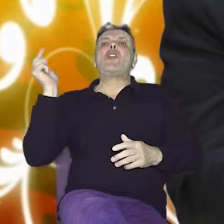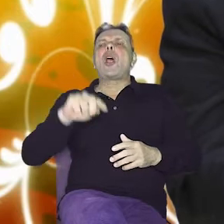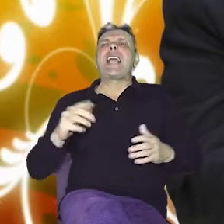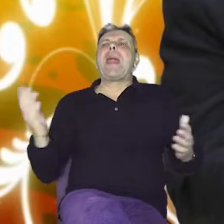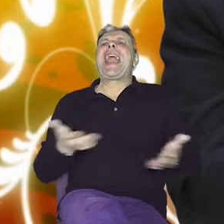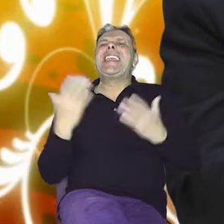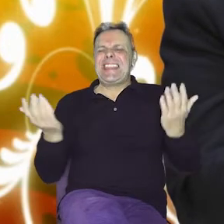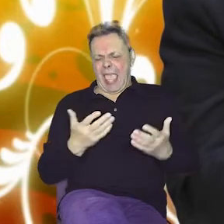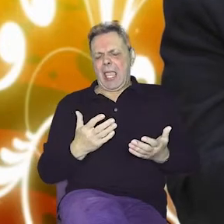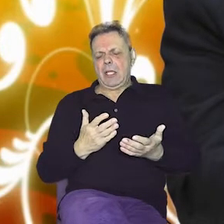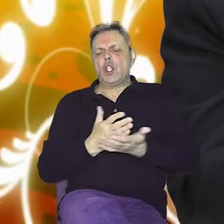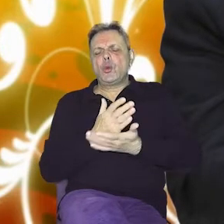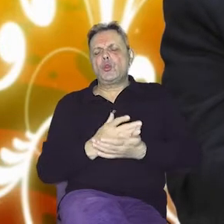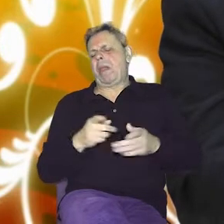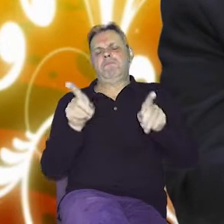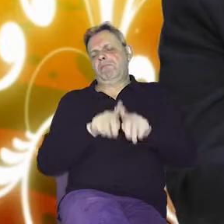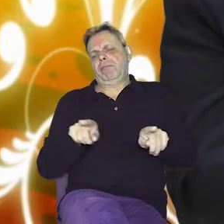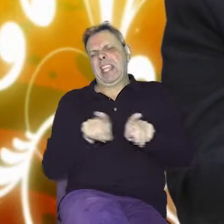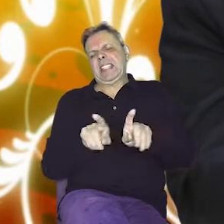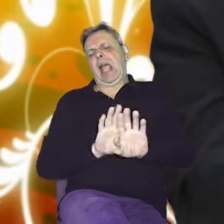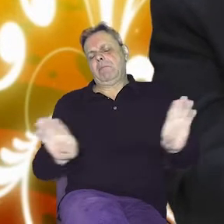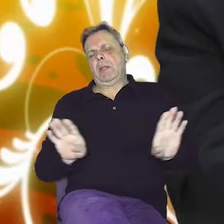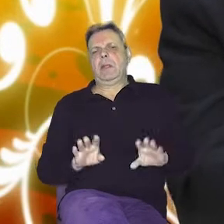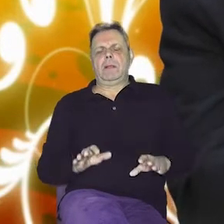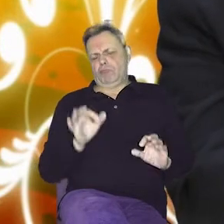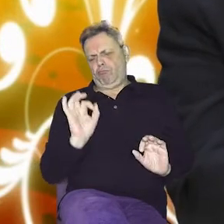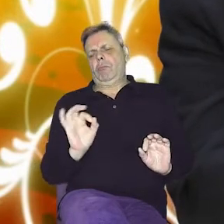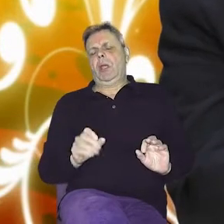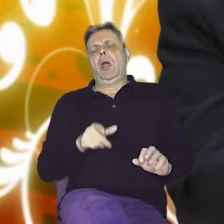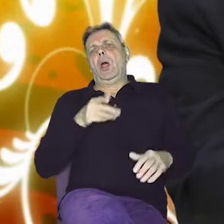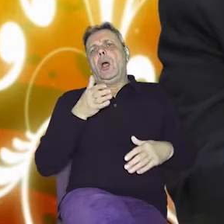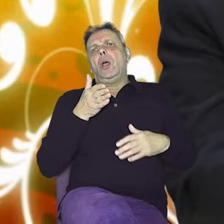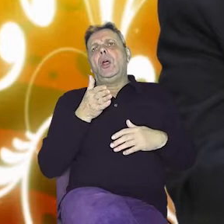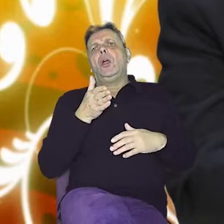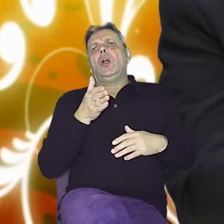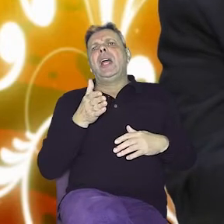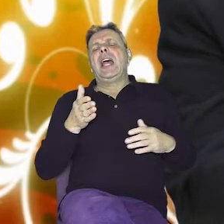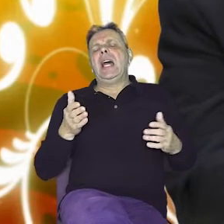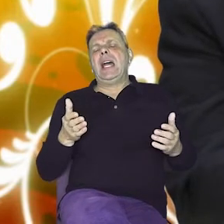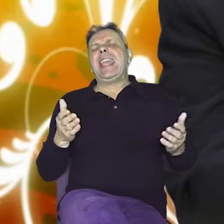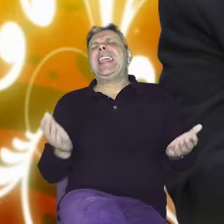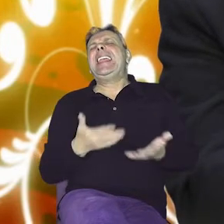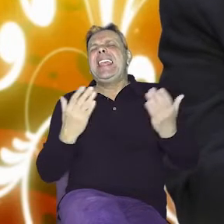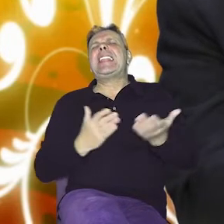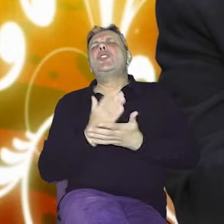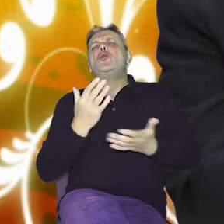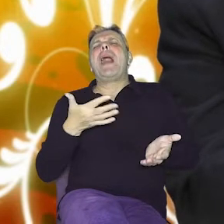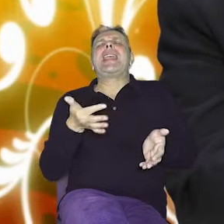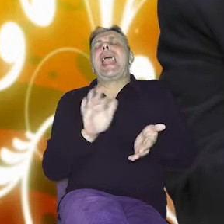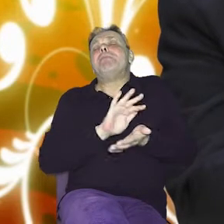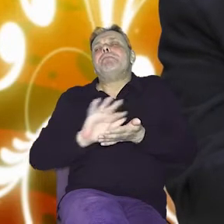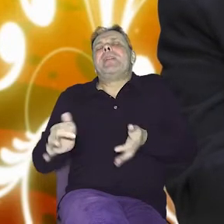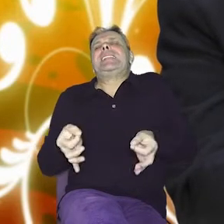dolaska na hitne intervencije ostala ista. Naime, to su vam hitnjaci su vam